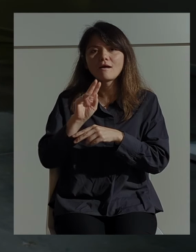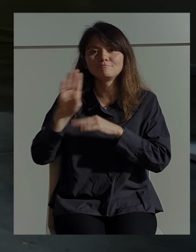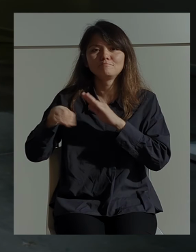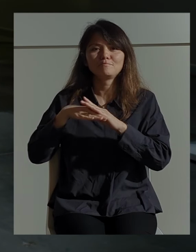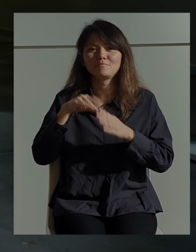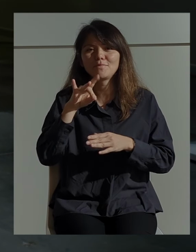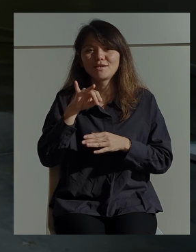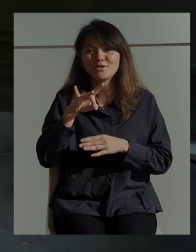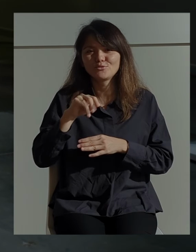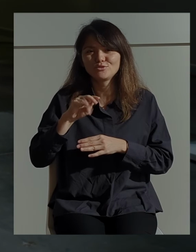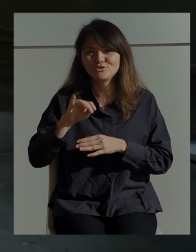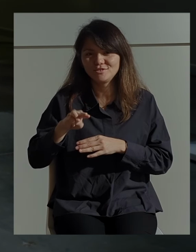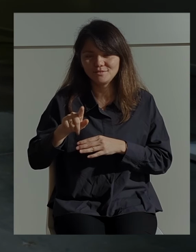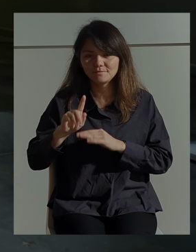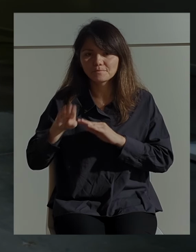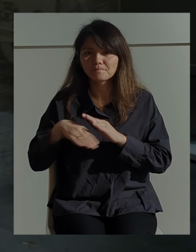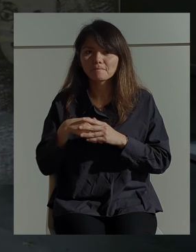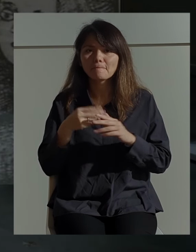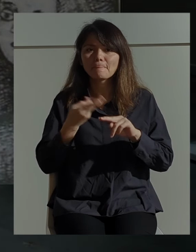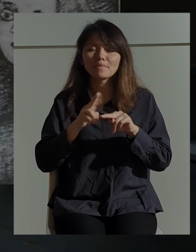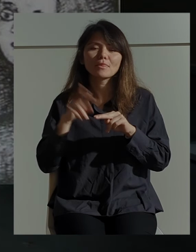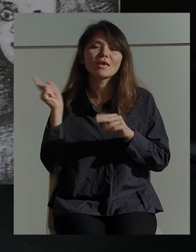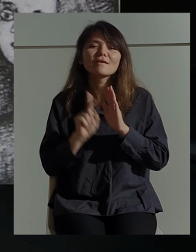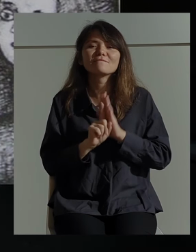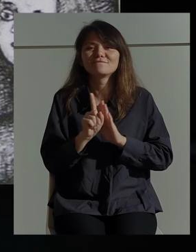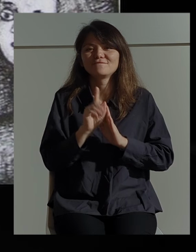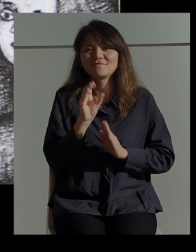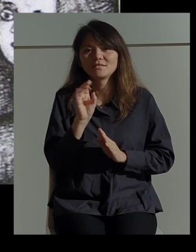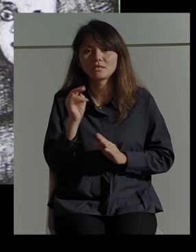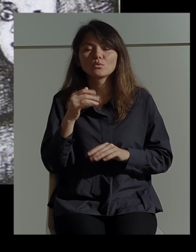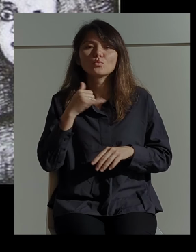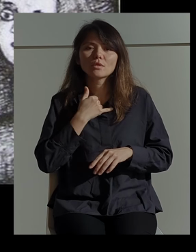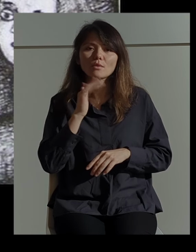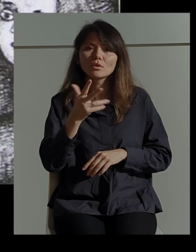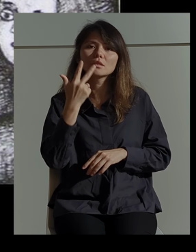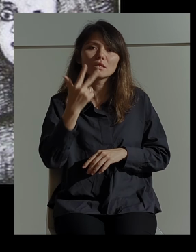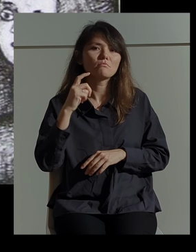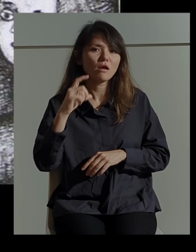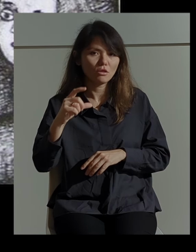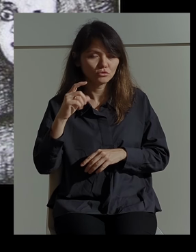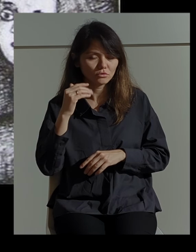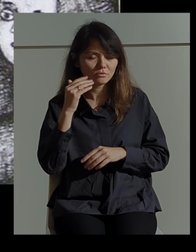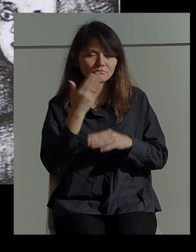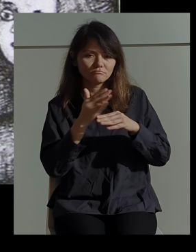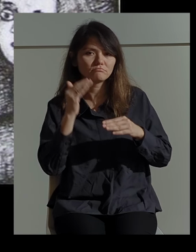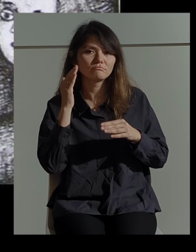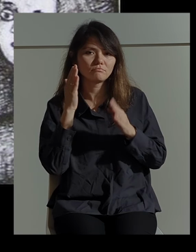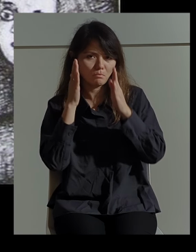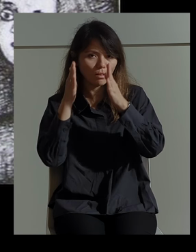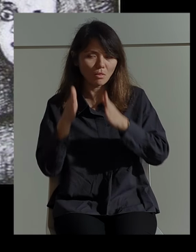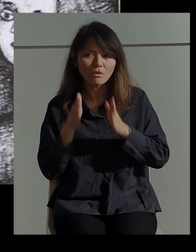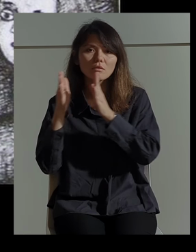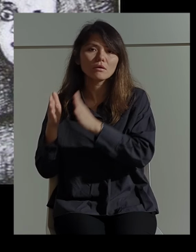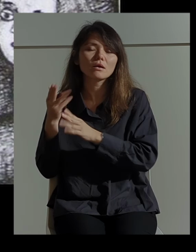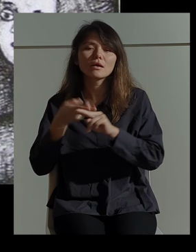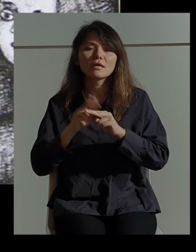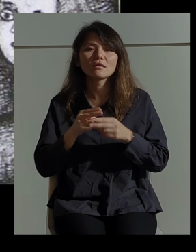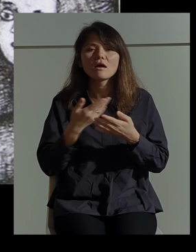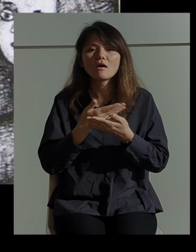немного о структуре лекции это было введение соответственно у нас будет Три больших блока Первое - Это внутренняя и внешняя